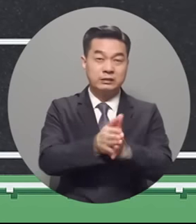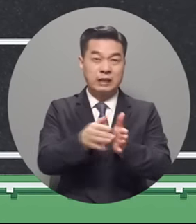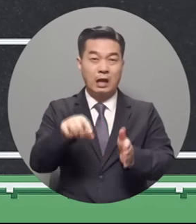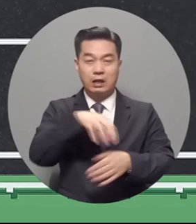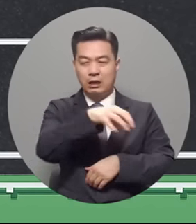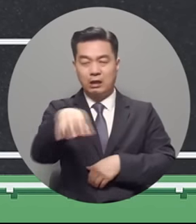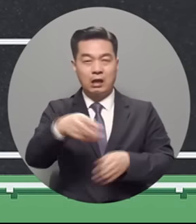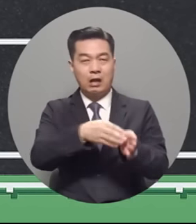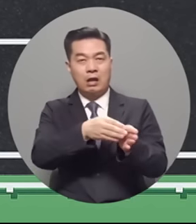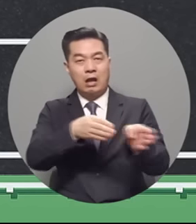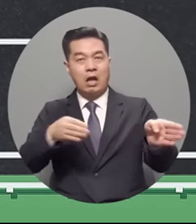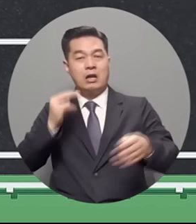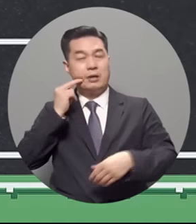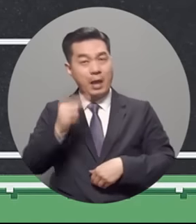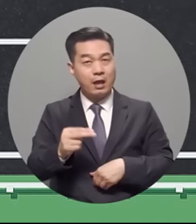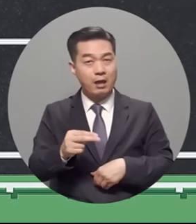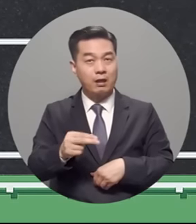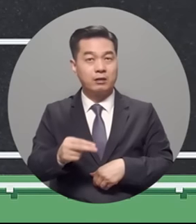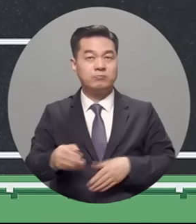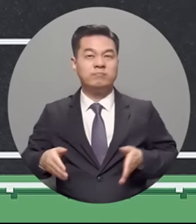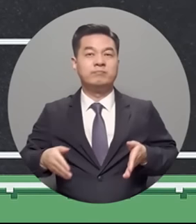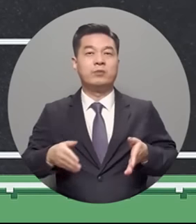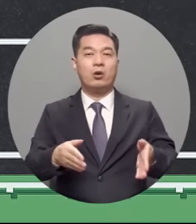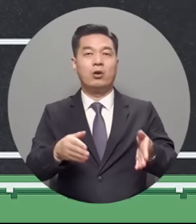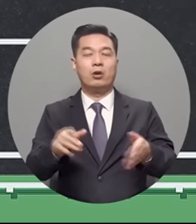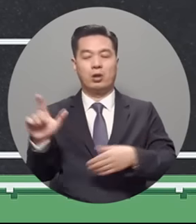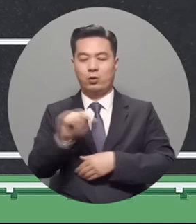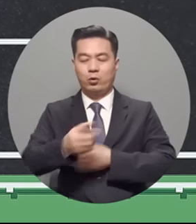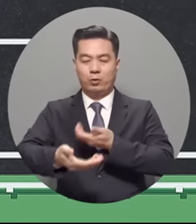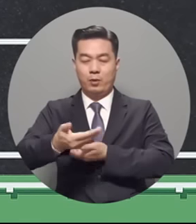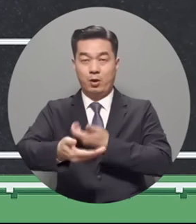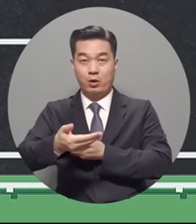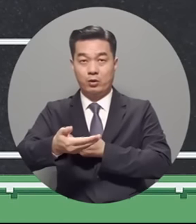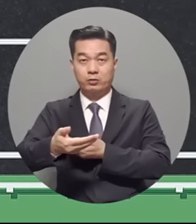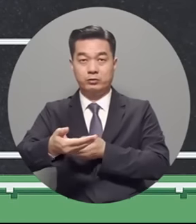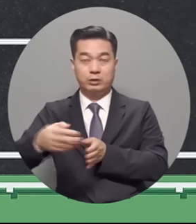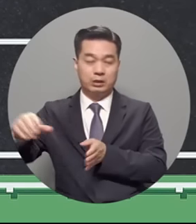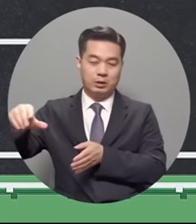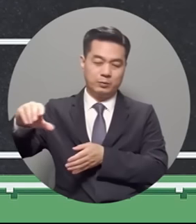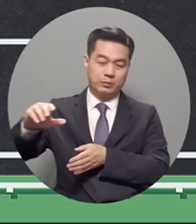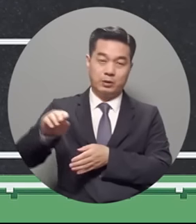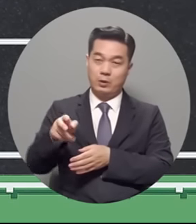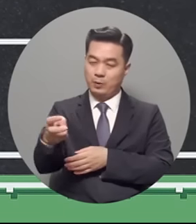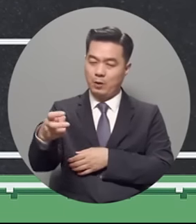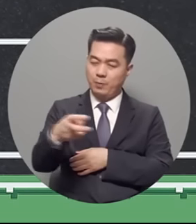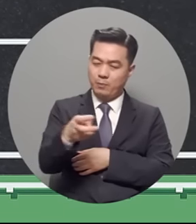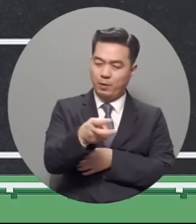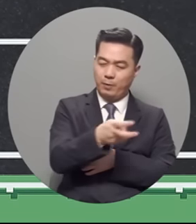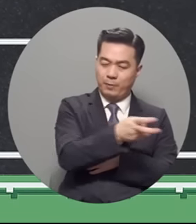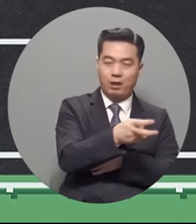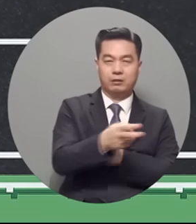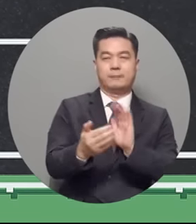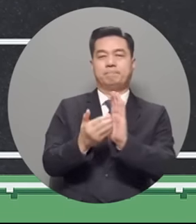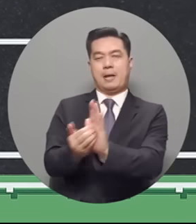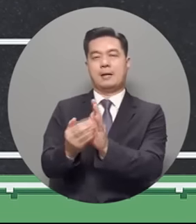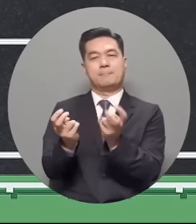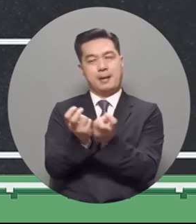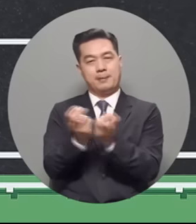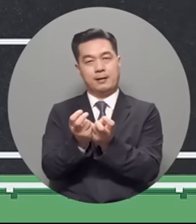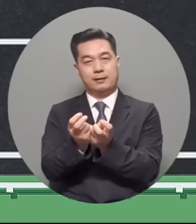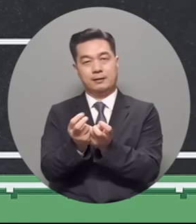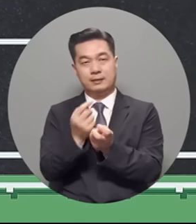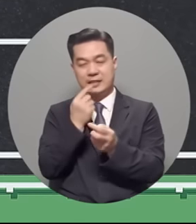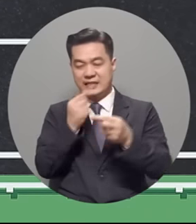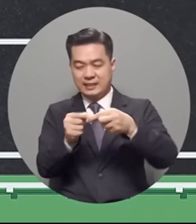정체가 극심한데 도로공사는 고속버스가 전용차로 합류를 위해 급격히 차선을 변경하지 못하도록 실선 구간,